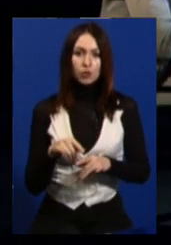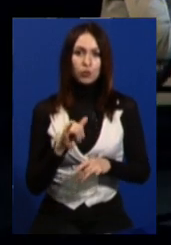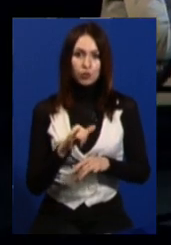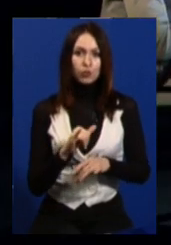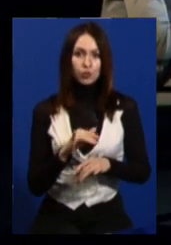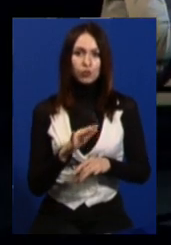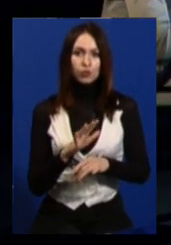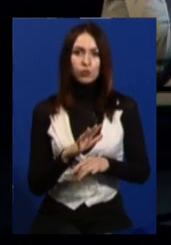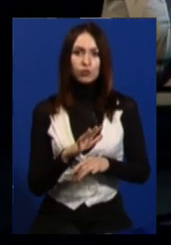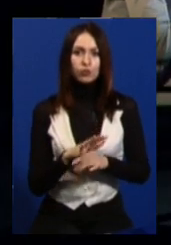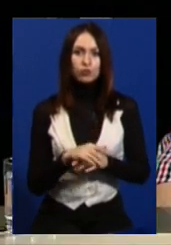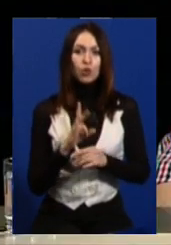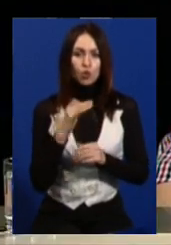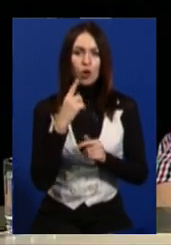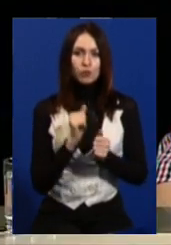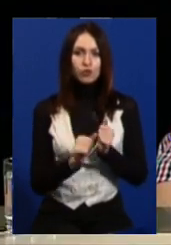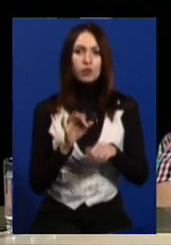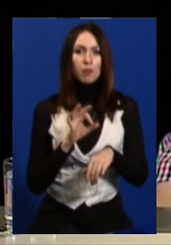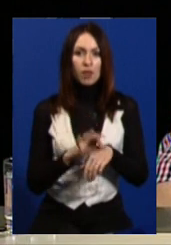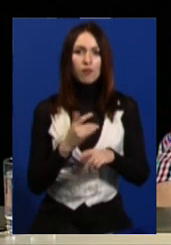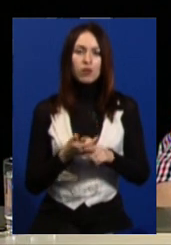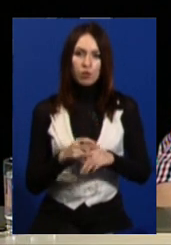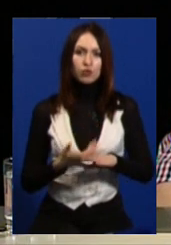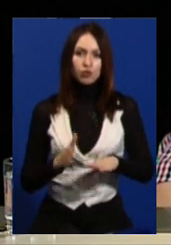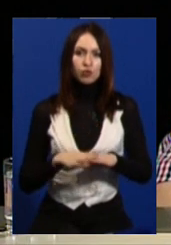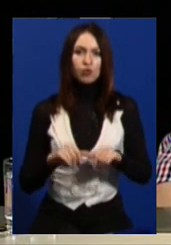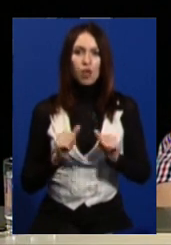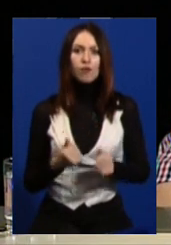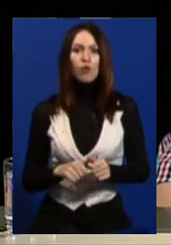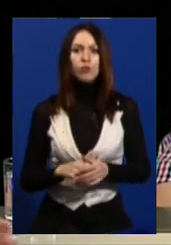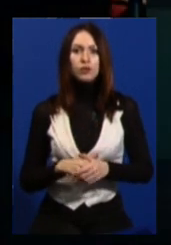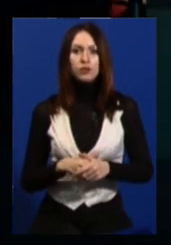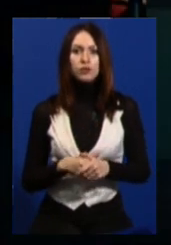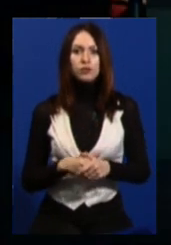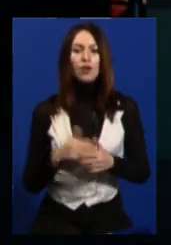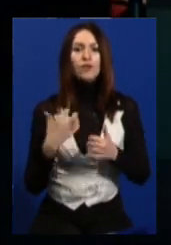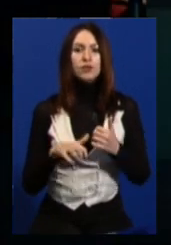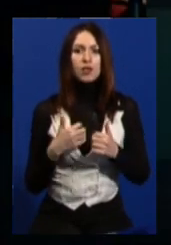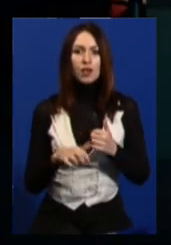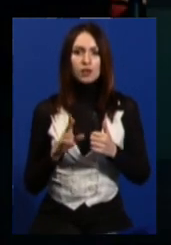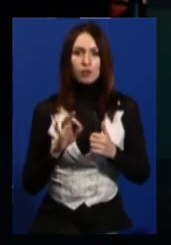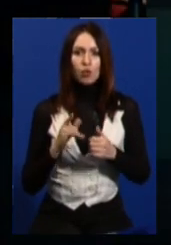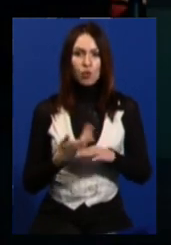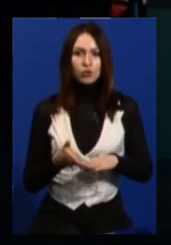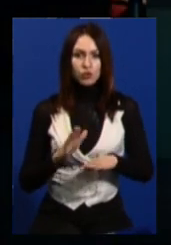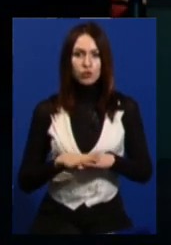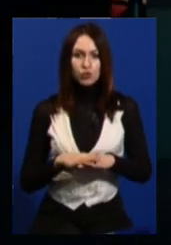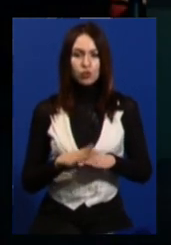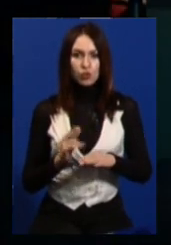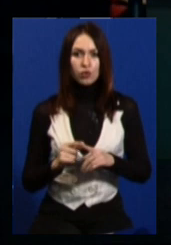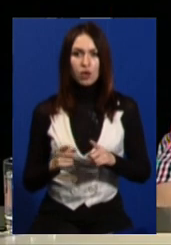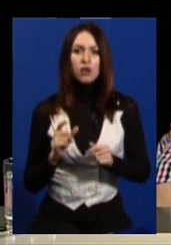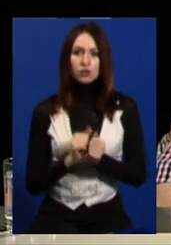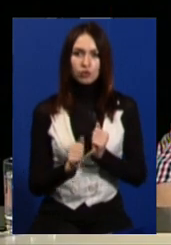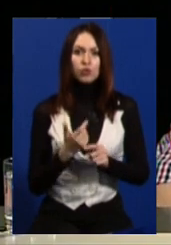есть не вакцинированных. Но чаще всего заболевания протекают в достаточно тяжелых формах. В среднем кир, ну, важко протекает?